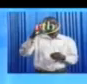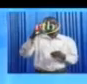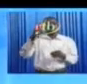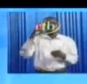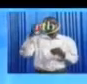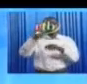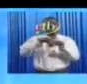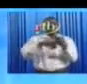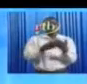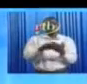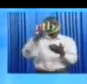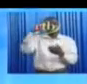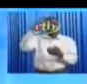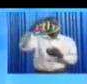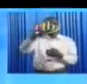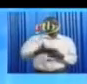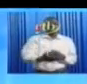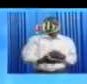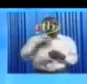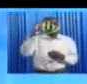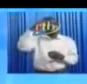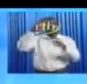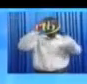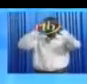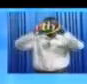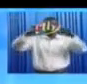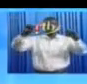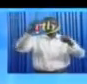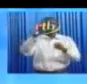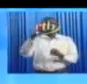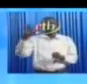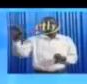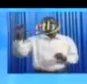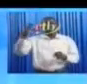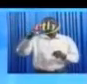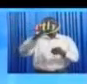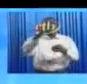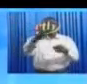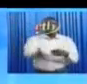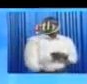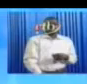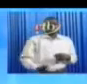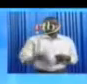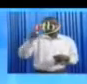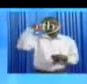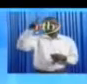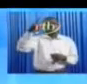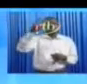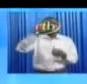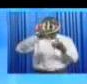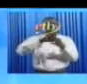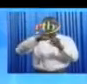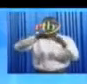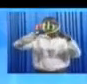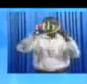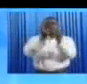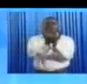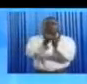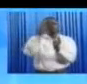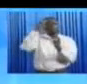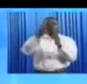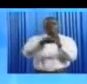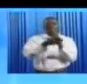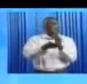Mais tout d'abord, audience présidentielle. Le président du Faso a reçu ce matin en audience une délégation du groupe